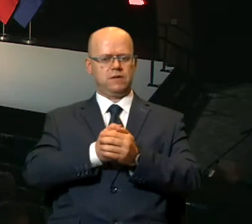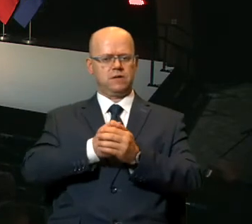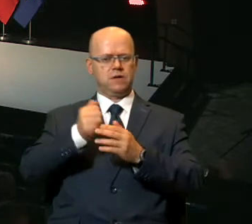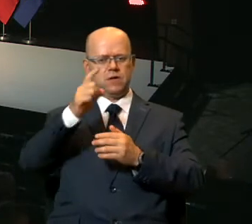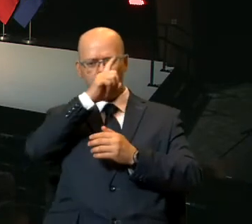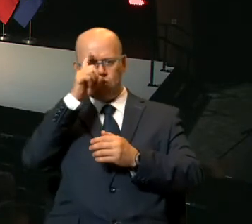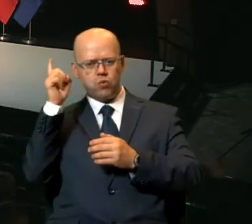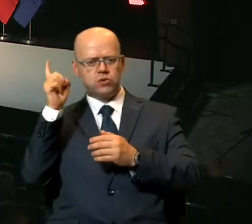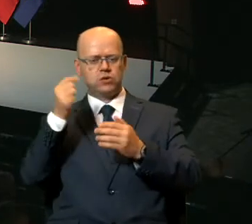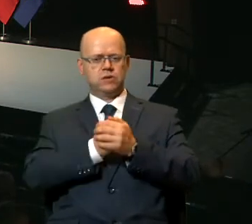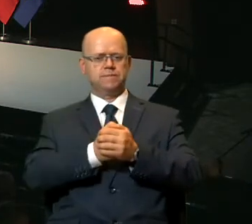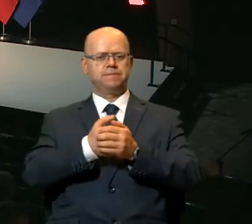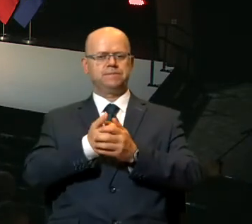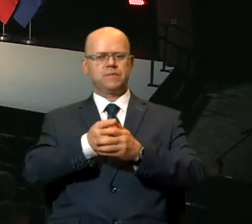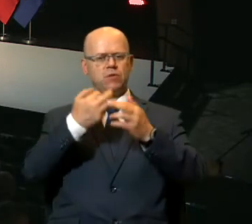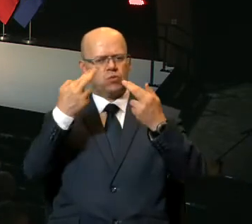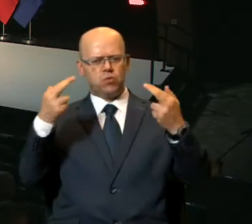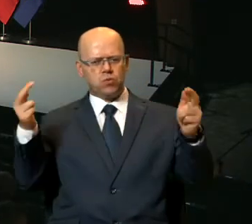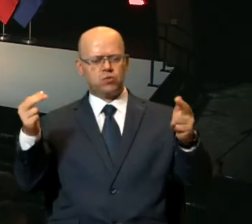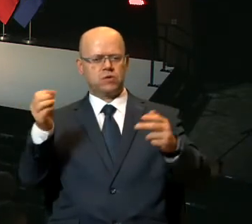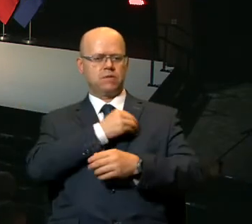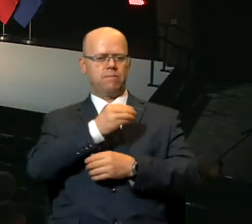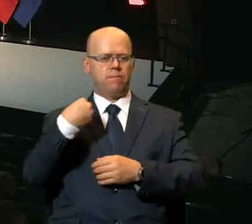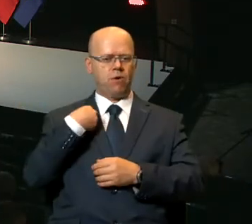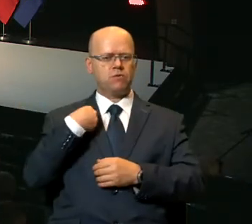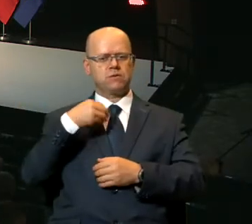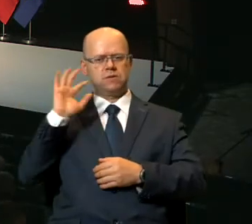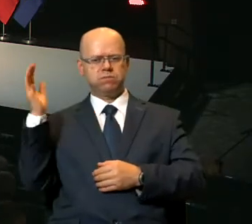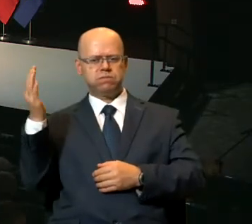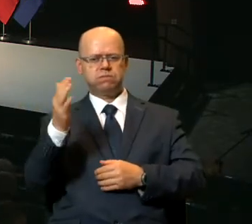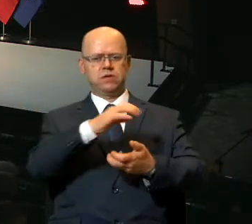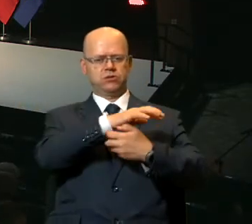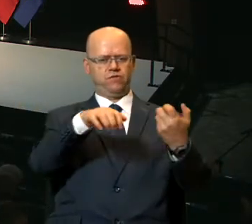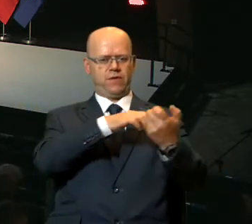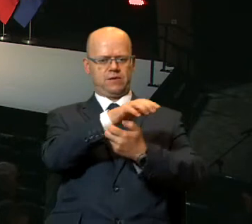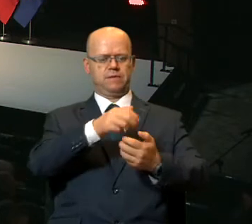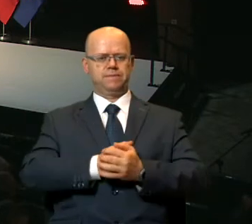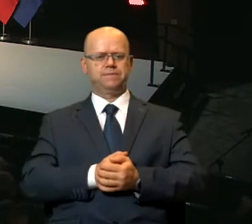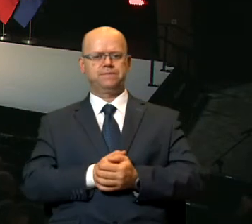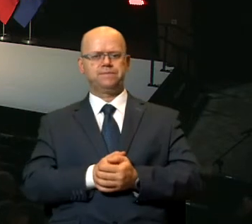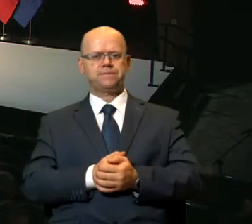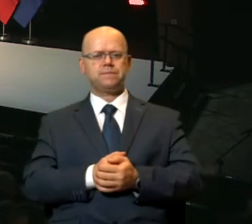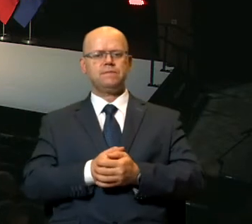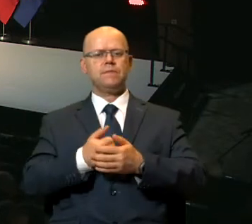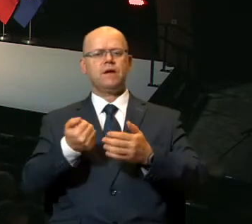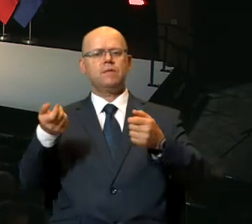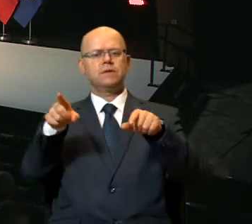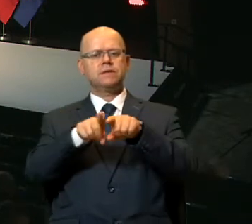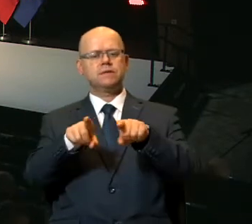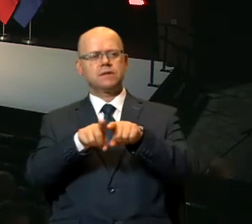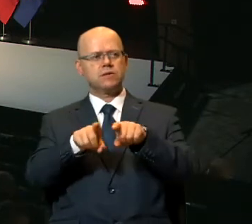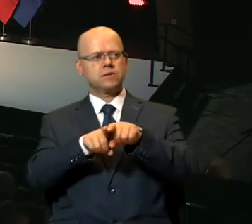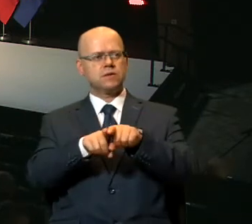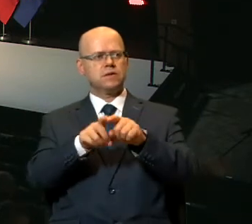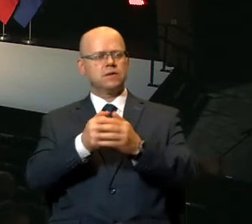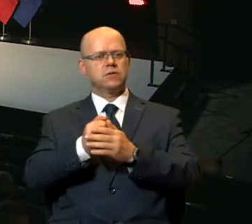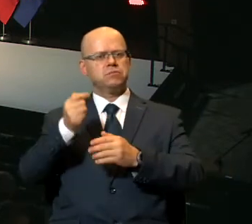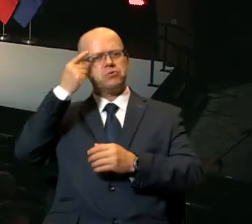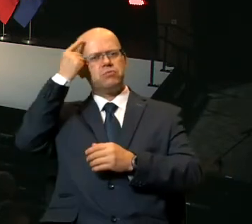teologów, filozofów, socjologów z Polski, z całego świata, aby nawiązali do